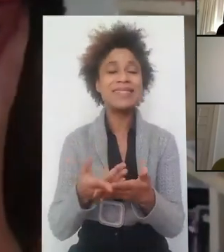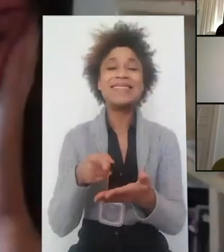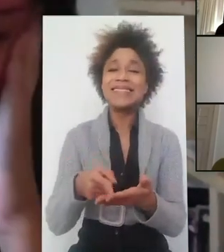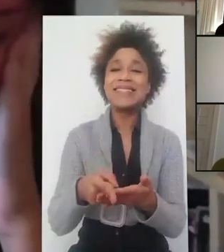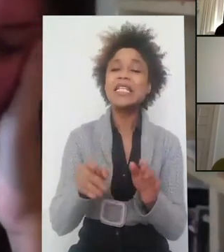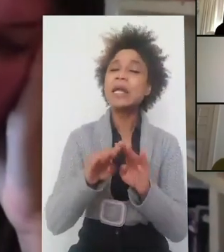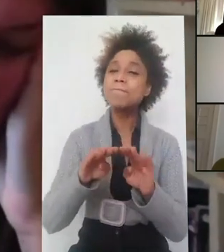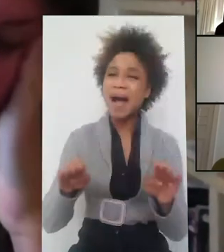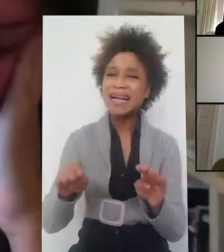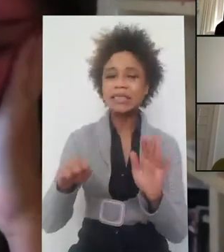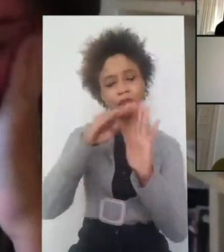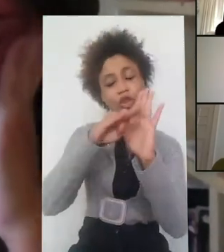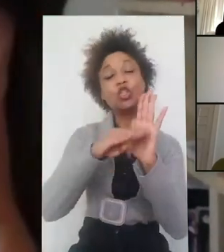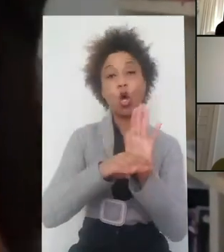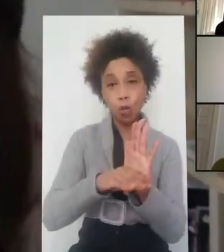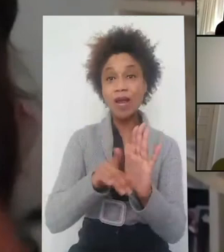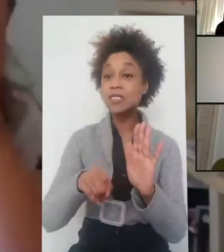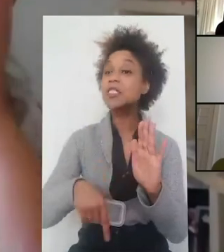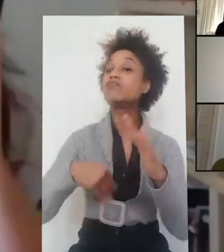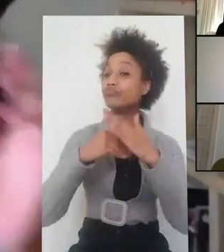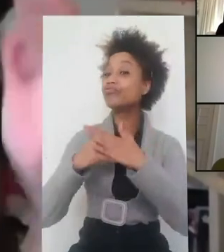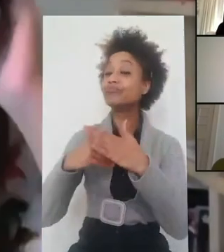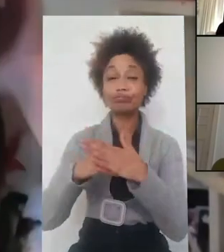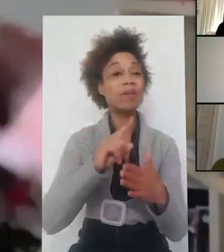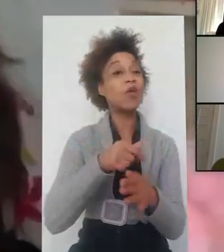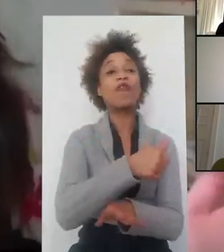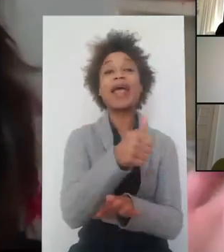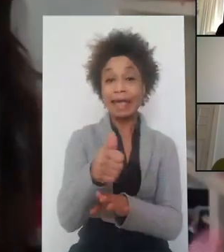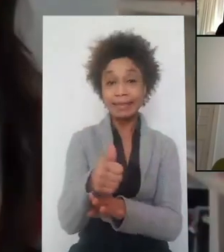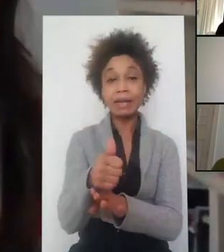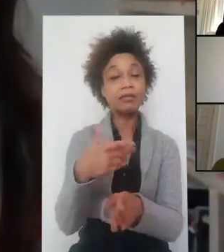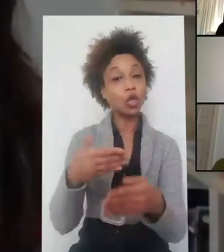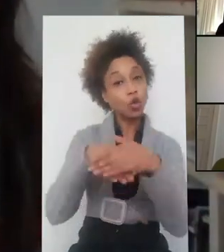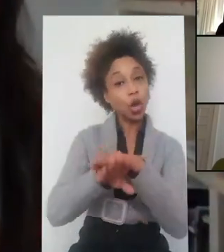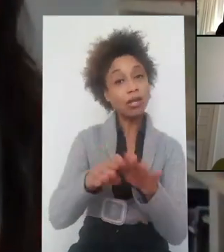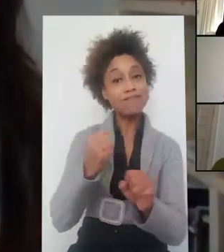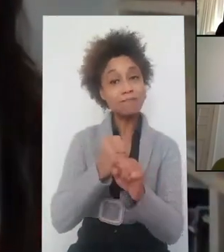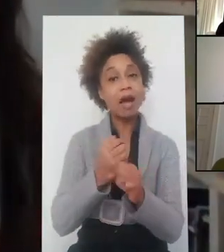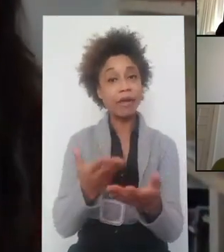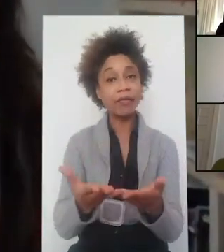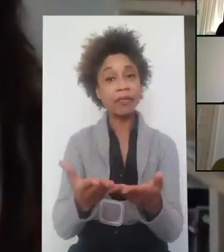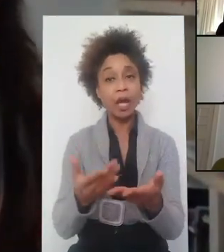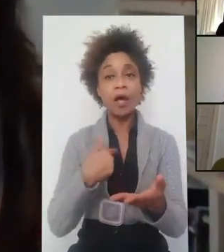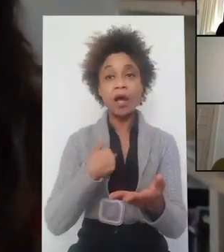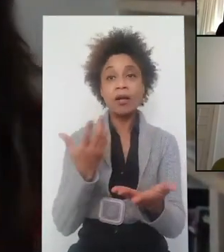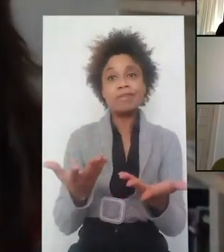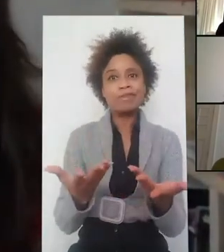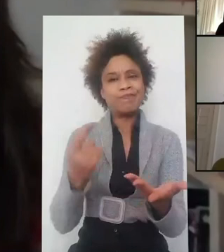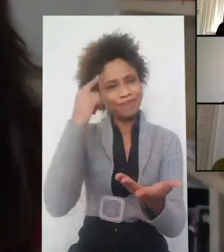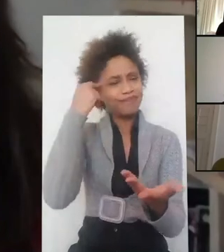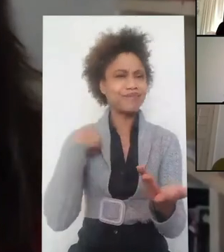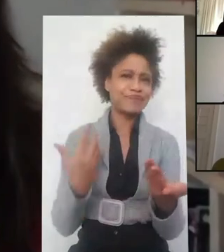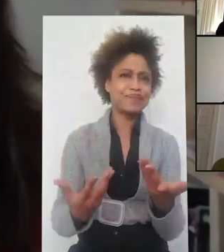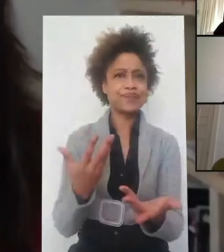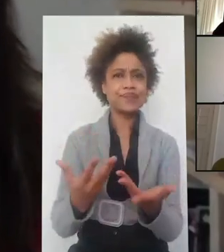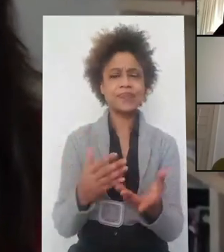Voor een organisatie die, nou ja, zoals wij, is het gewoon, het kost geld. En natuurlijk wil je als organisatie daar ook een